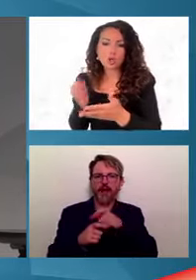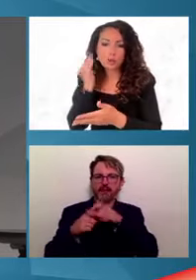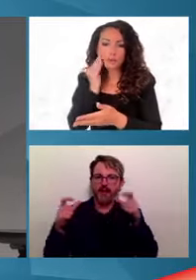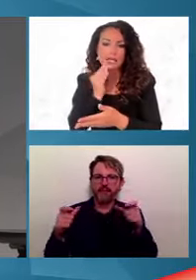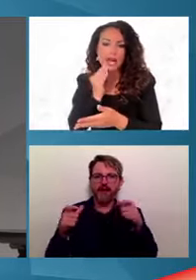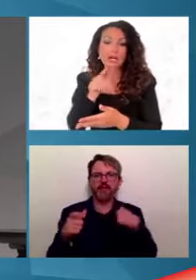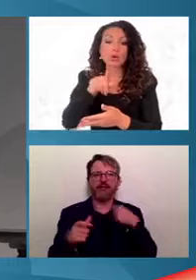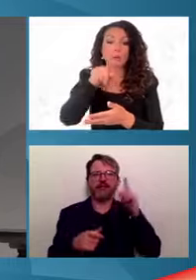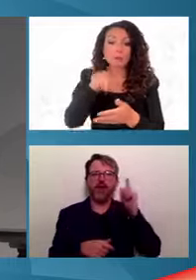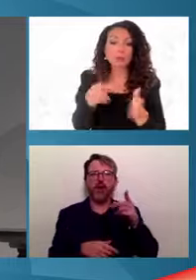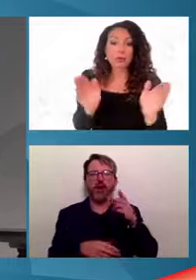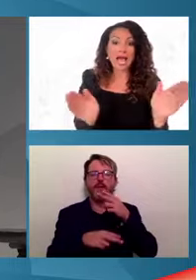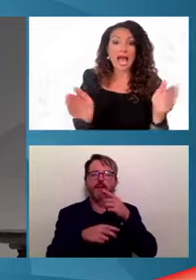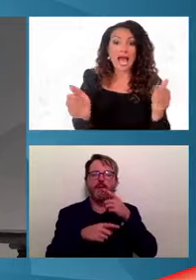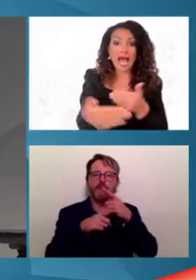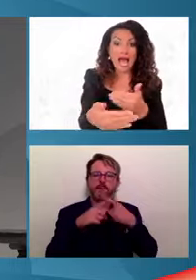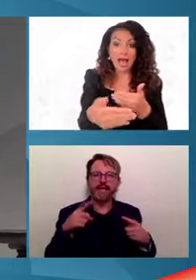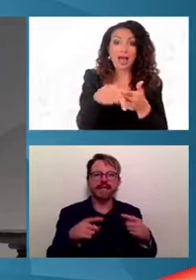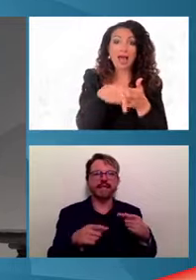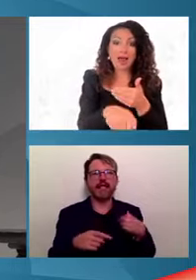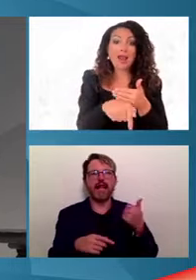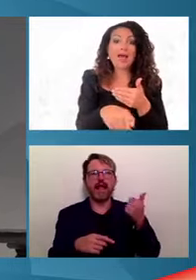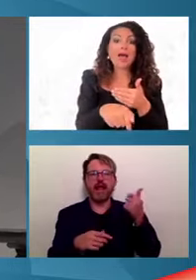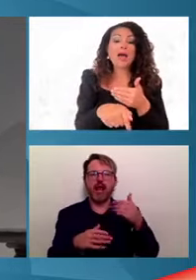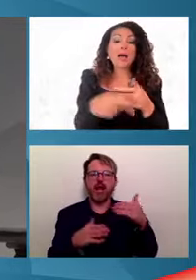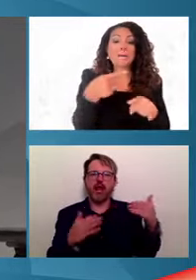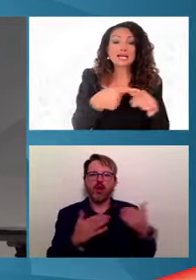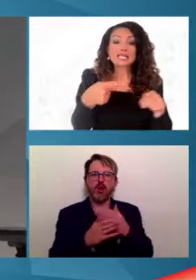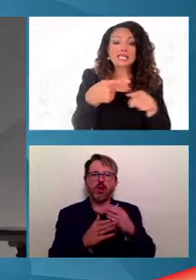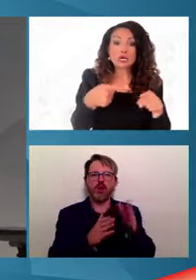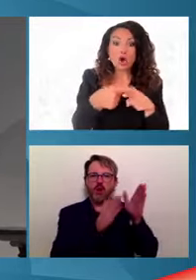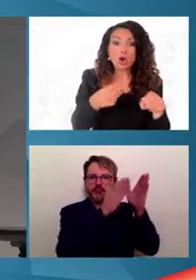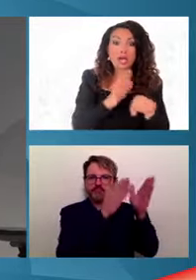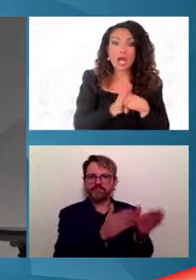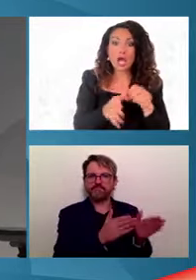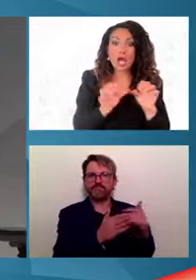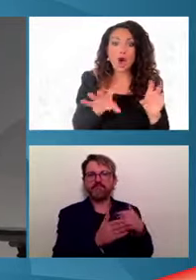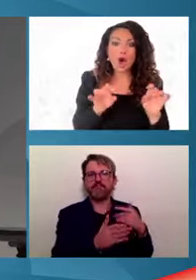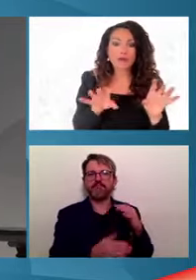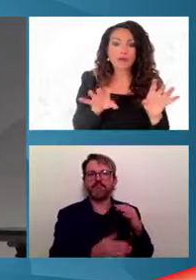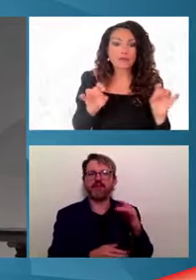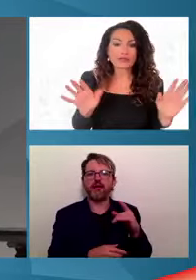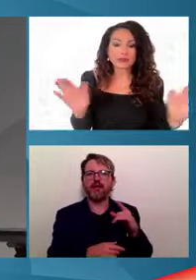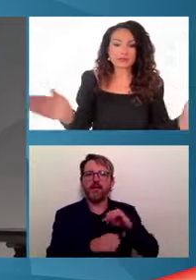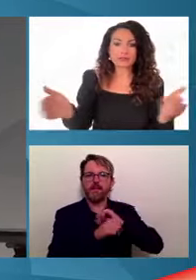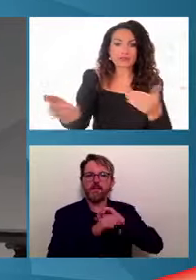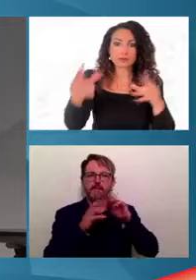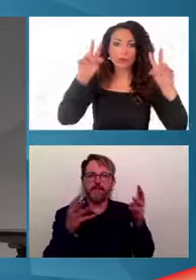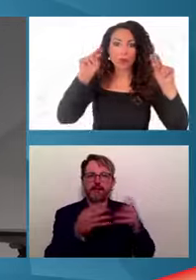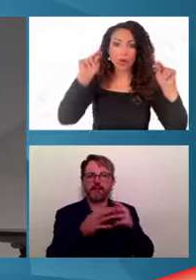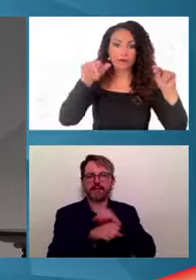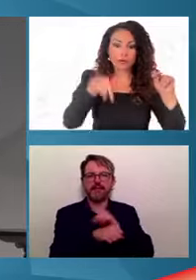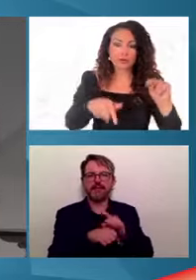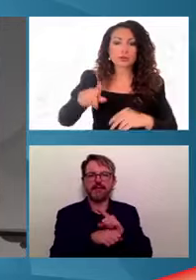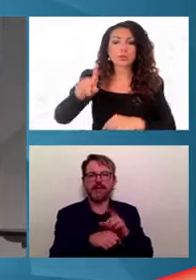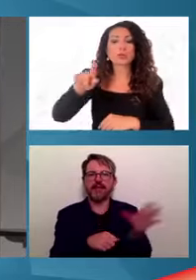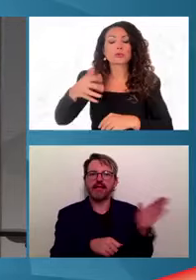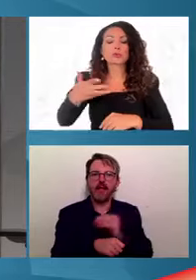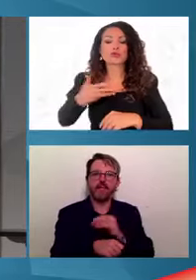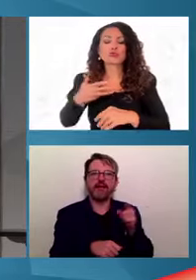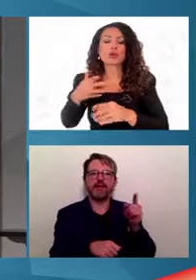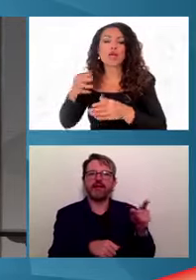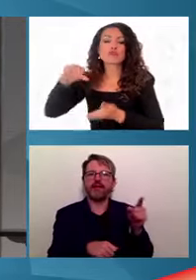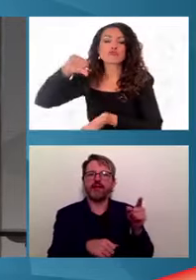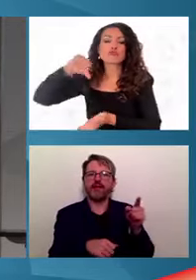essere usata, perché c'erano problemi di distanze, e stiamo ancora progettando un centro di cure palliative a Tesimo, e poi